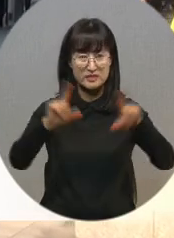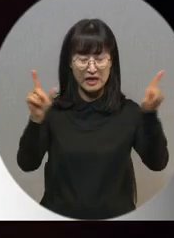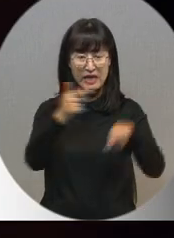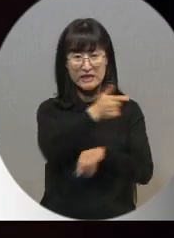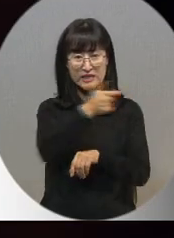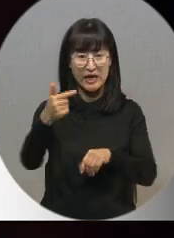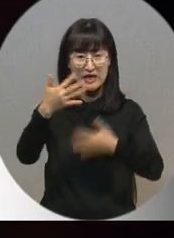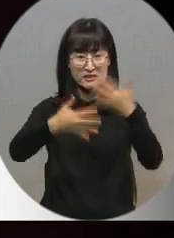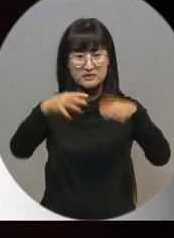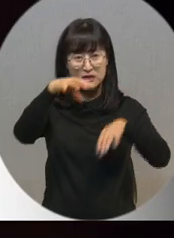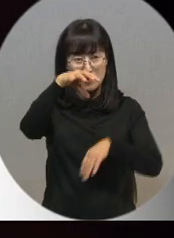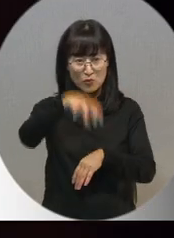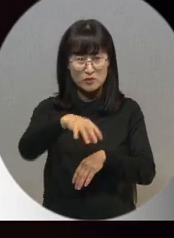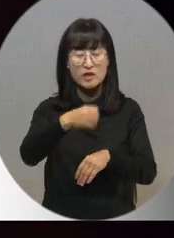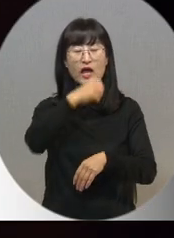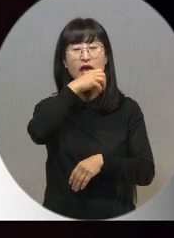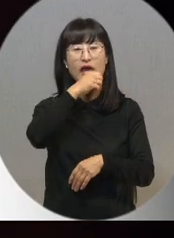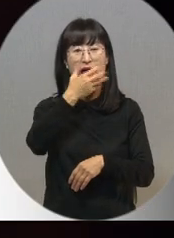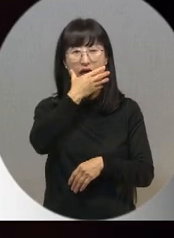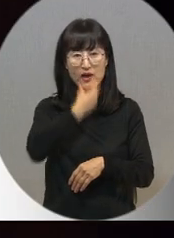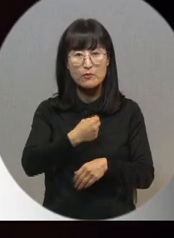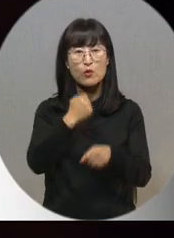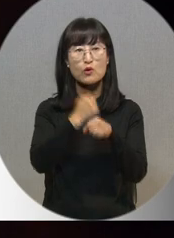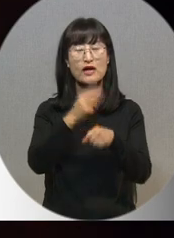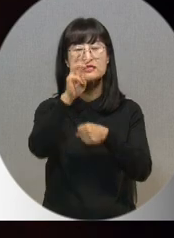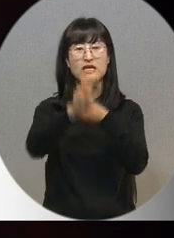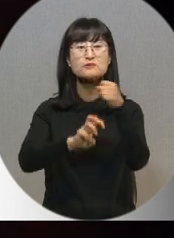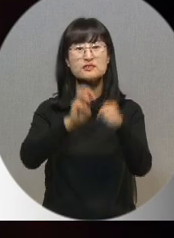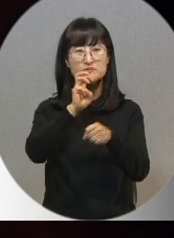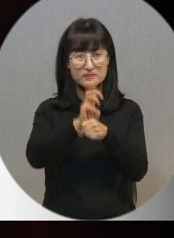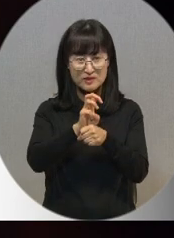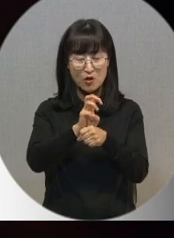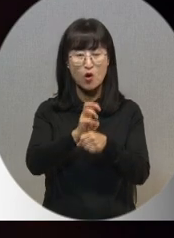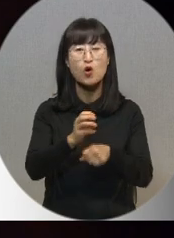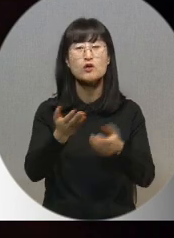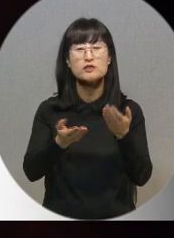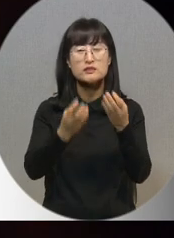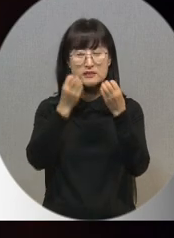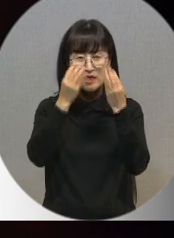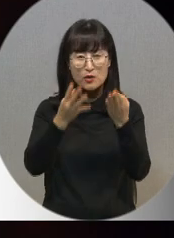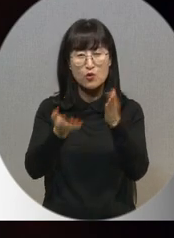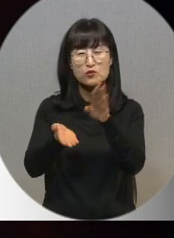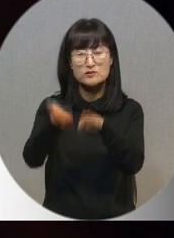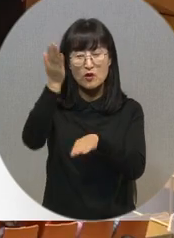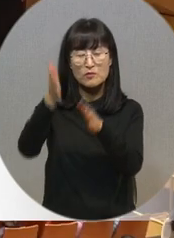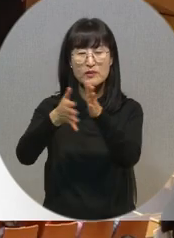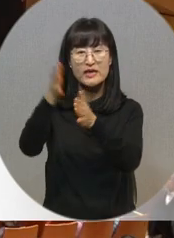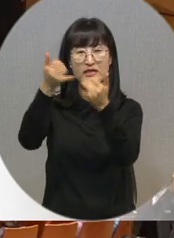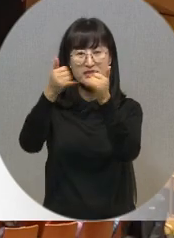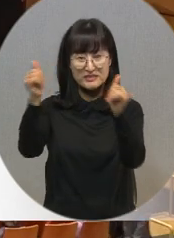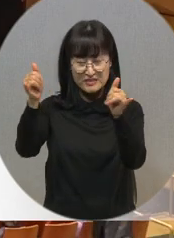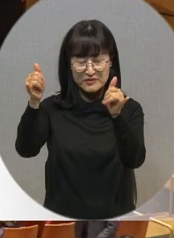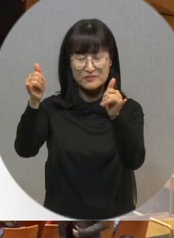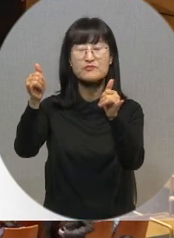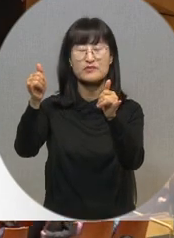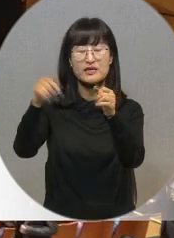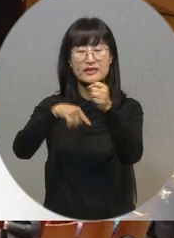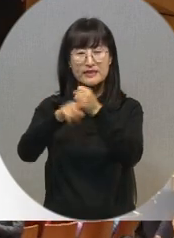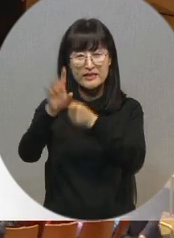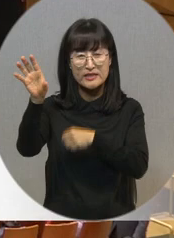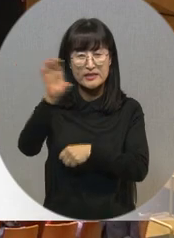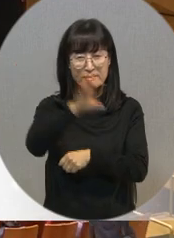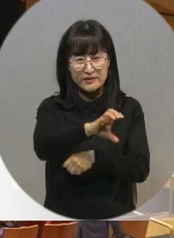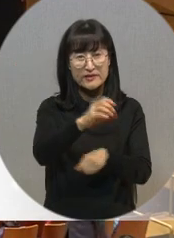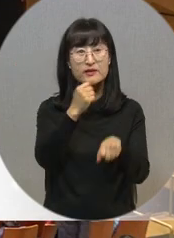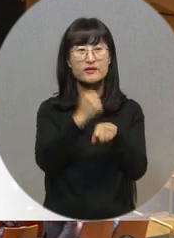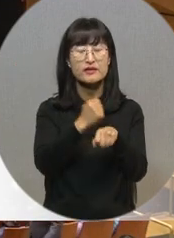대극장에서 행복했던 30년 새로운 선배 시민의 품격의 뜻을 품고 축제를 열었습니다.